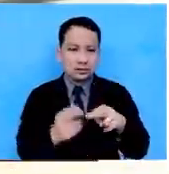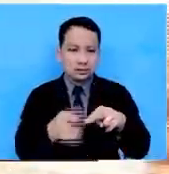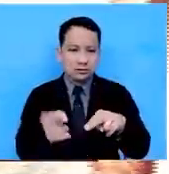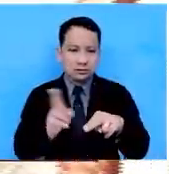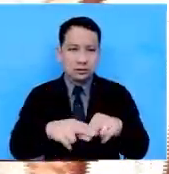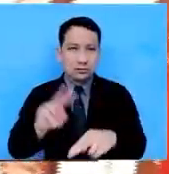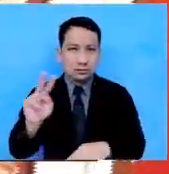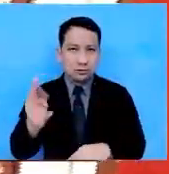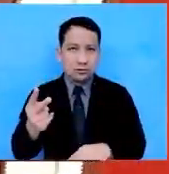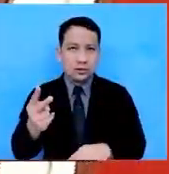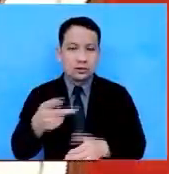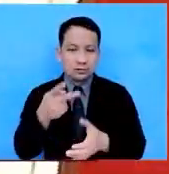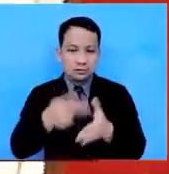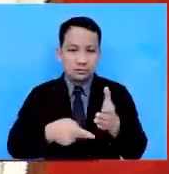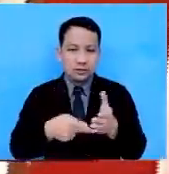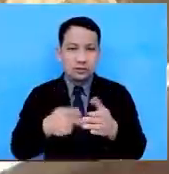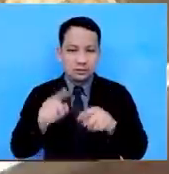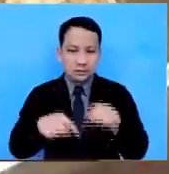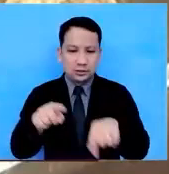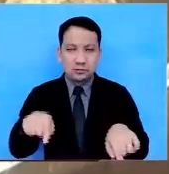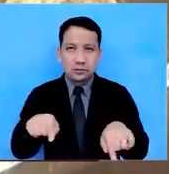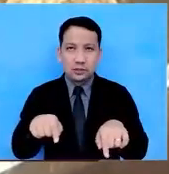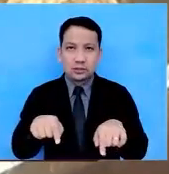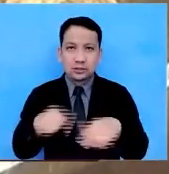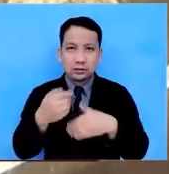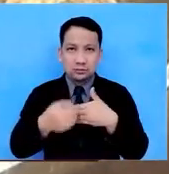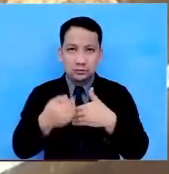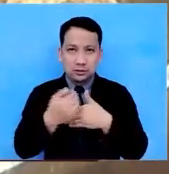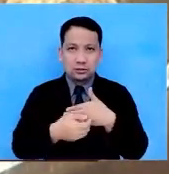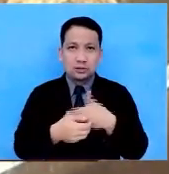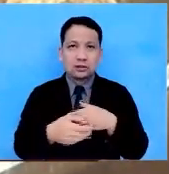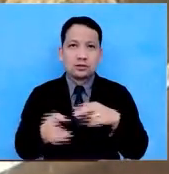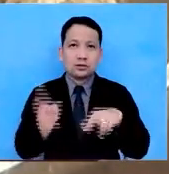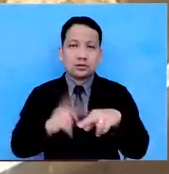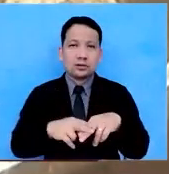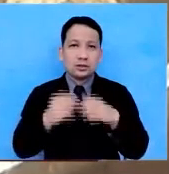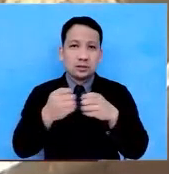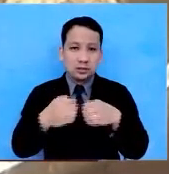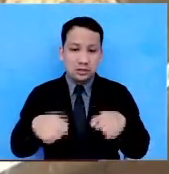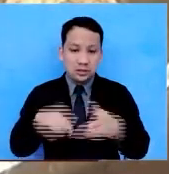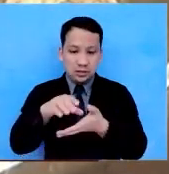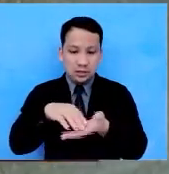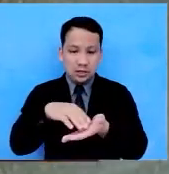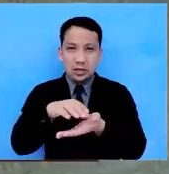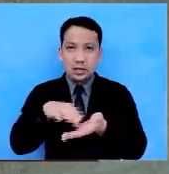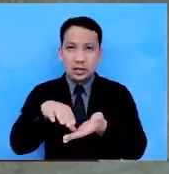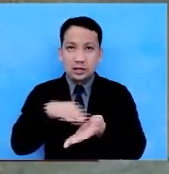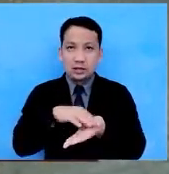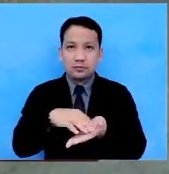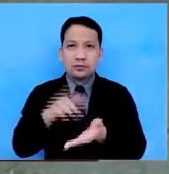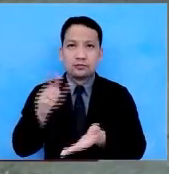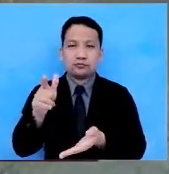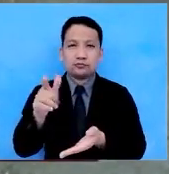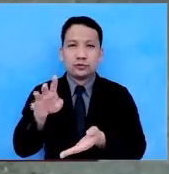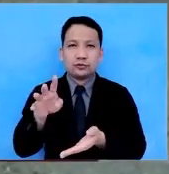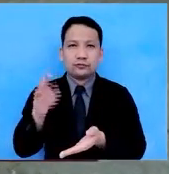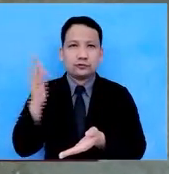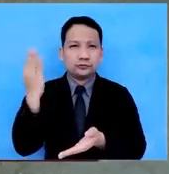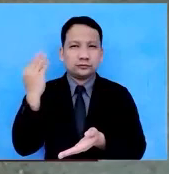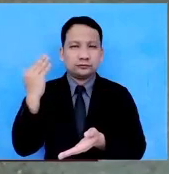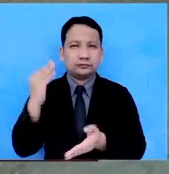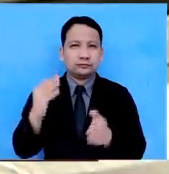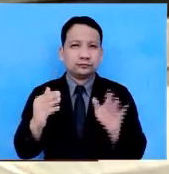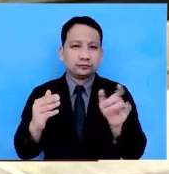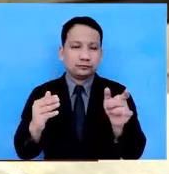ng presyo ng iba't ibang tinapay. Una sa listahan ang egg pie na 24 pesos na ang slice mula sa dating 23